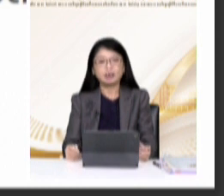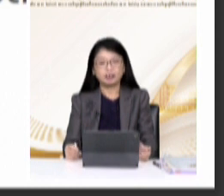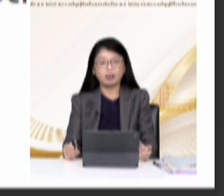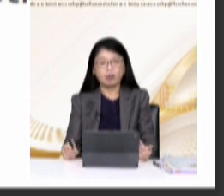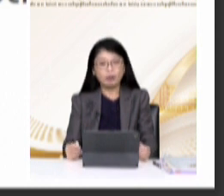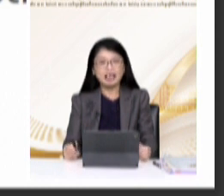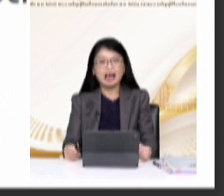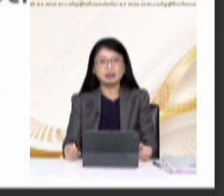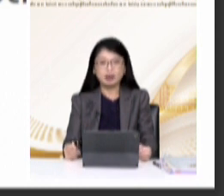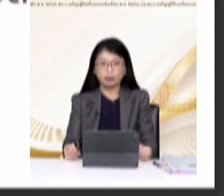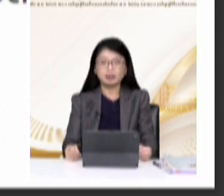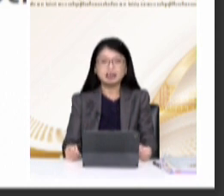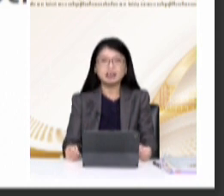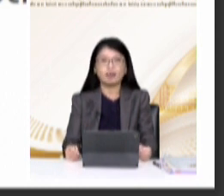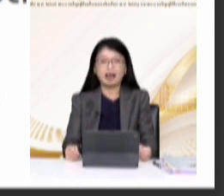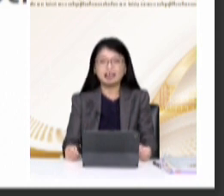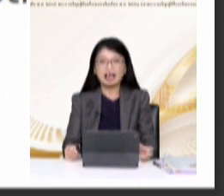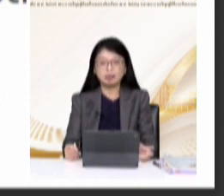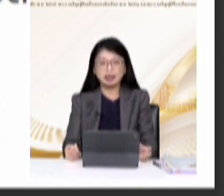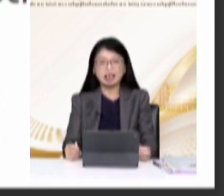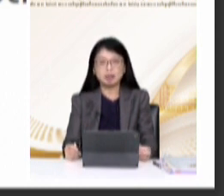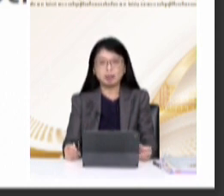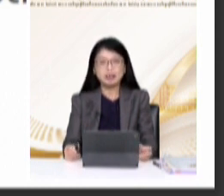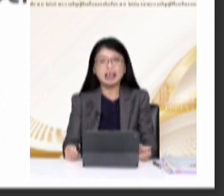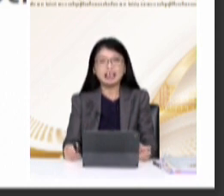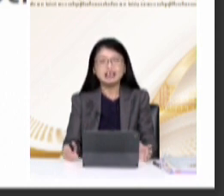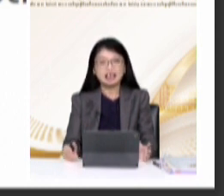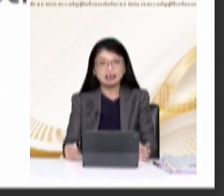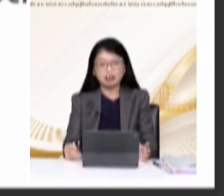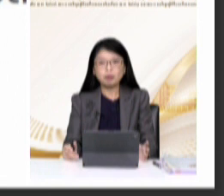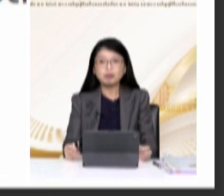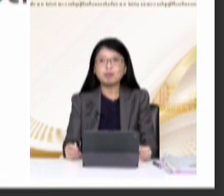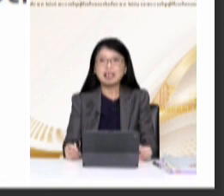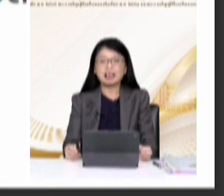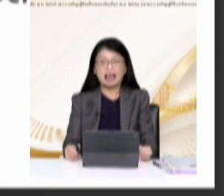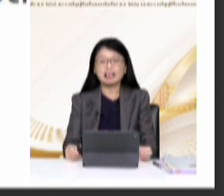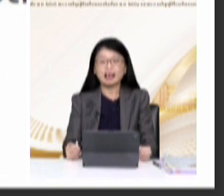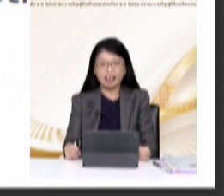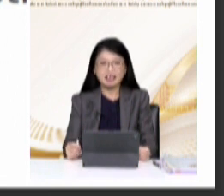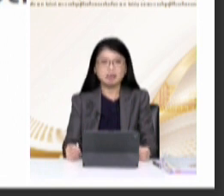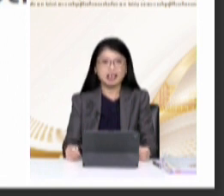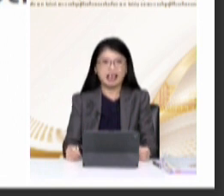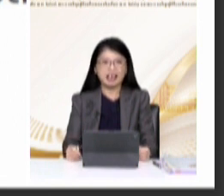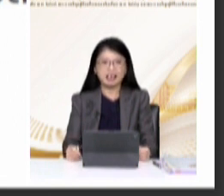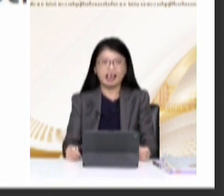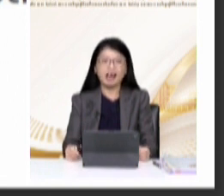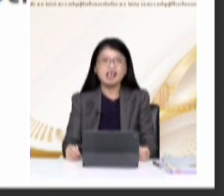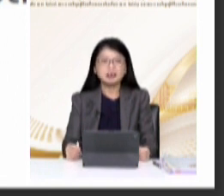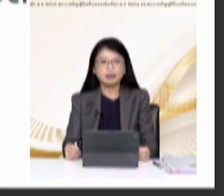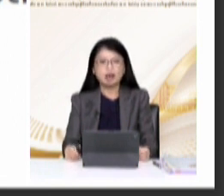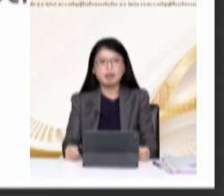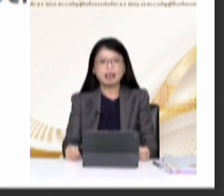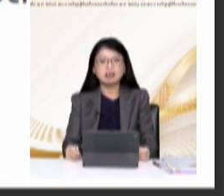านของหน่วยงานหรือว่าของเจ้าหน้าที่ของรัฐในการดำเนินการปรับเป็นพินัยเนี่ยท่านจะต้องรวบรวมพยานหลักฐานเนี่ยแค่ไหนเพียงใดนะคะ